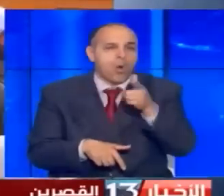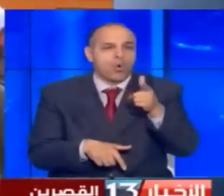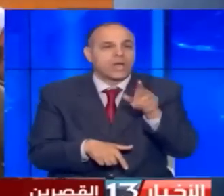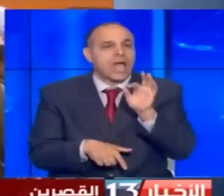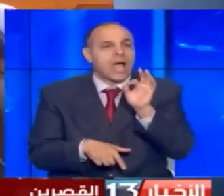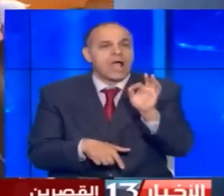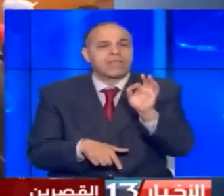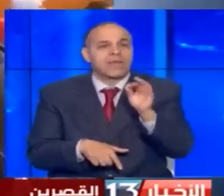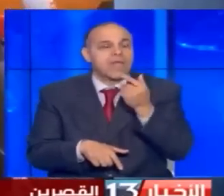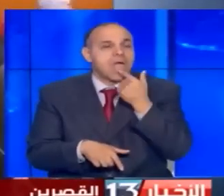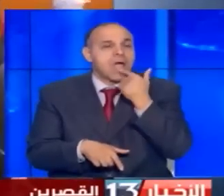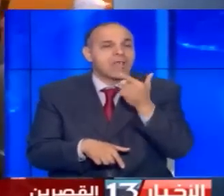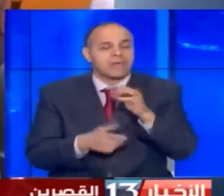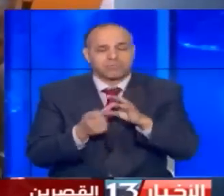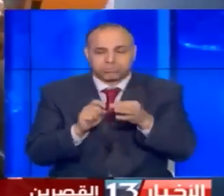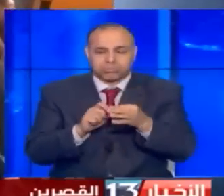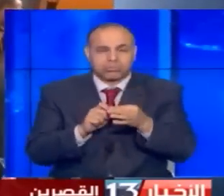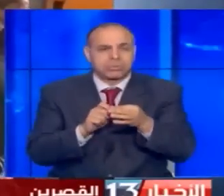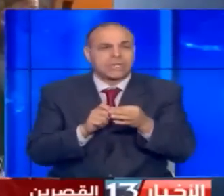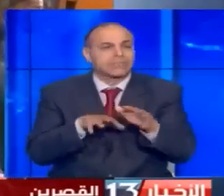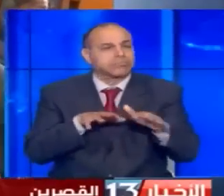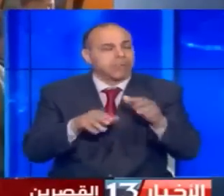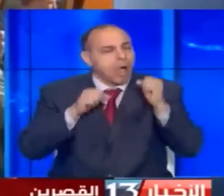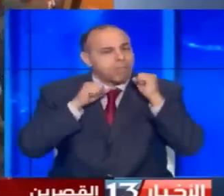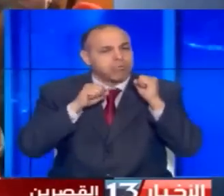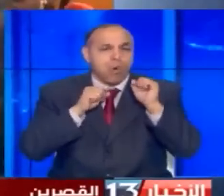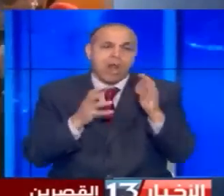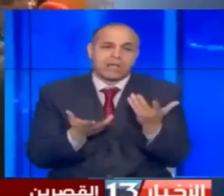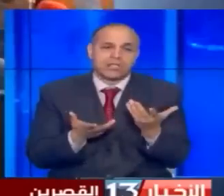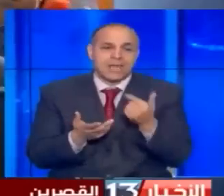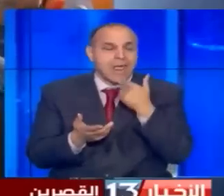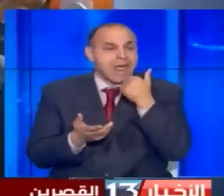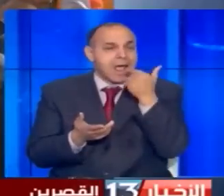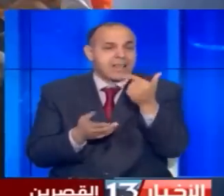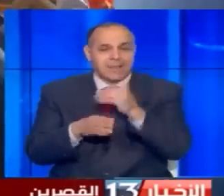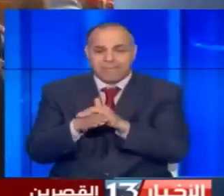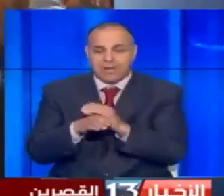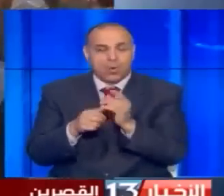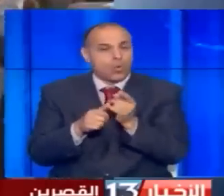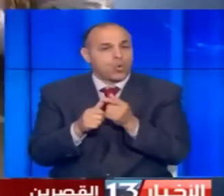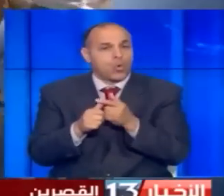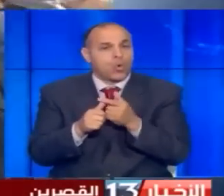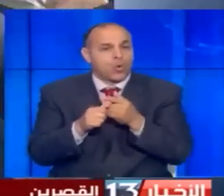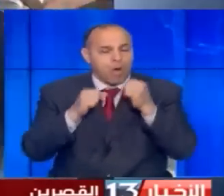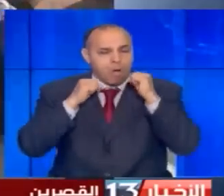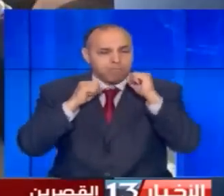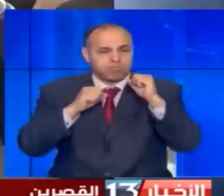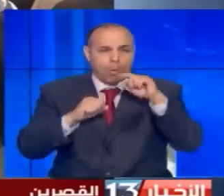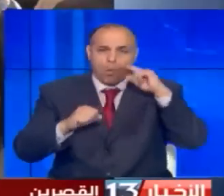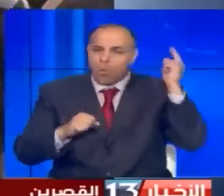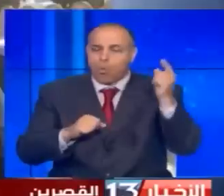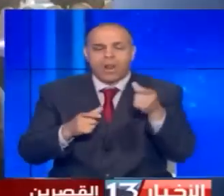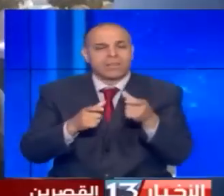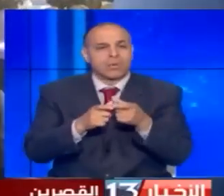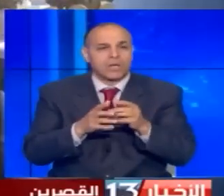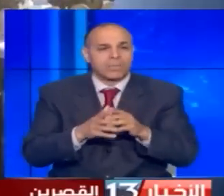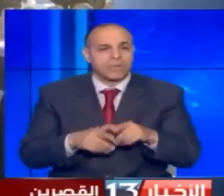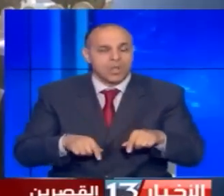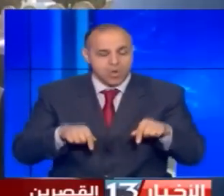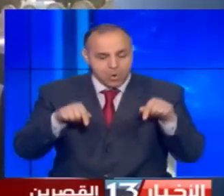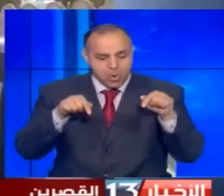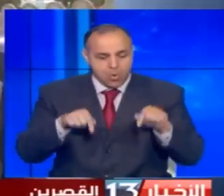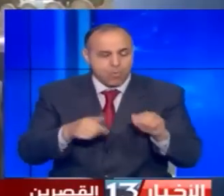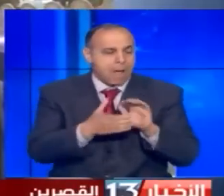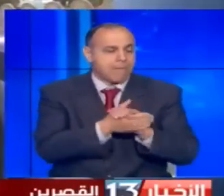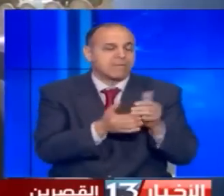خلفية ذلك سلسلة من التحركات الاحتجاجية قد يكون من بينها الإضراب العام في القطاع. اليوم